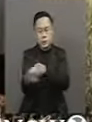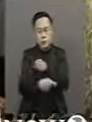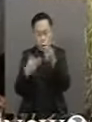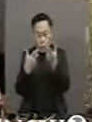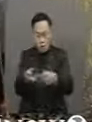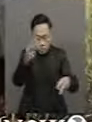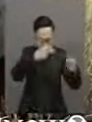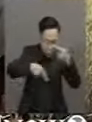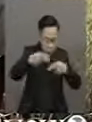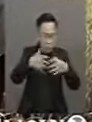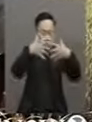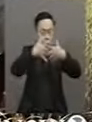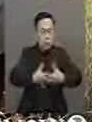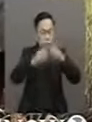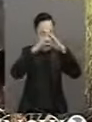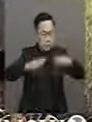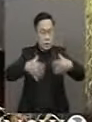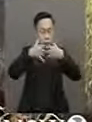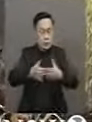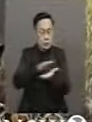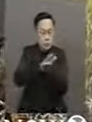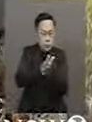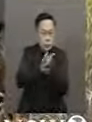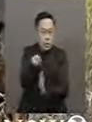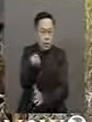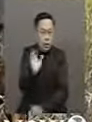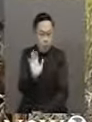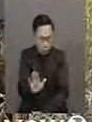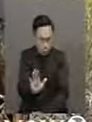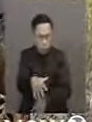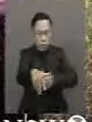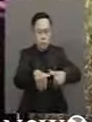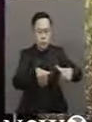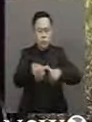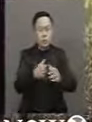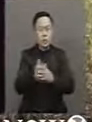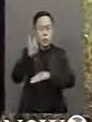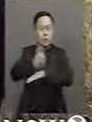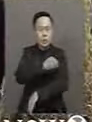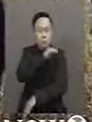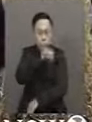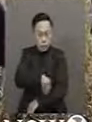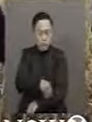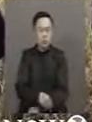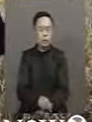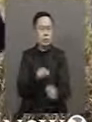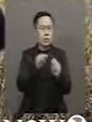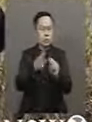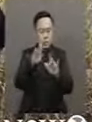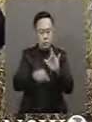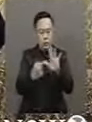ข้าวก็ไปตรวจดูโรงสรีชุมชนหลายแห่งครับซึ่งนายกเทศมนตรีของตำบลบ้านเหล่าคุณทองคำยาปะ